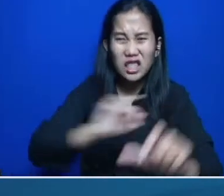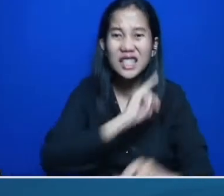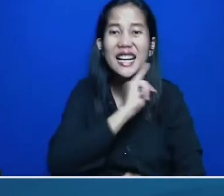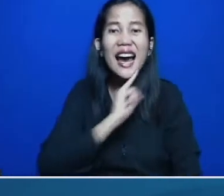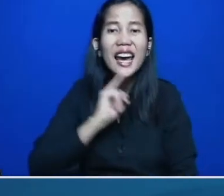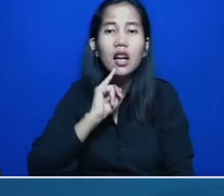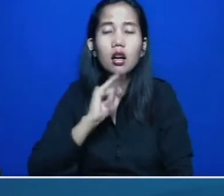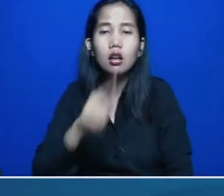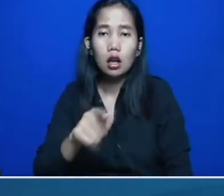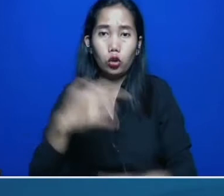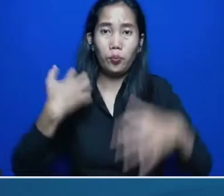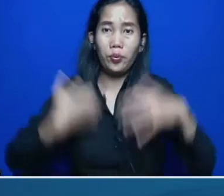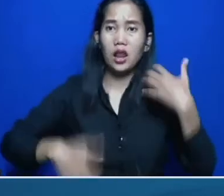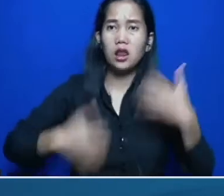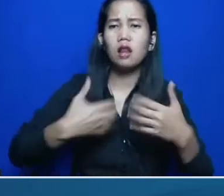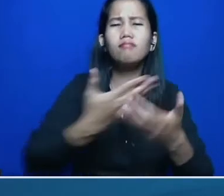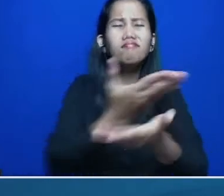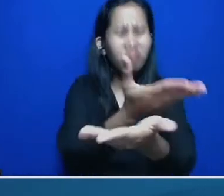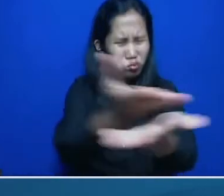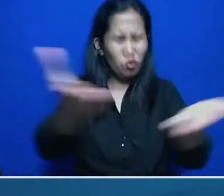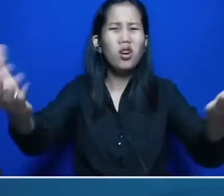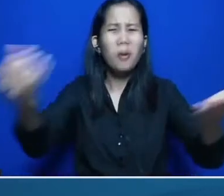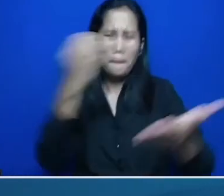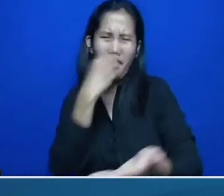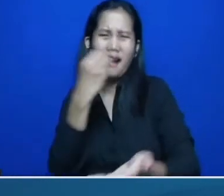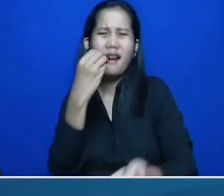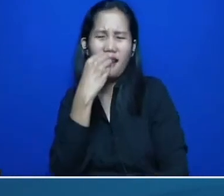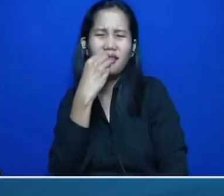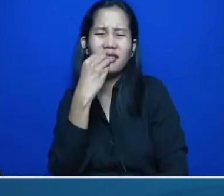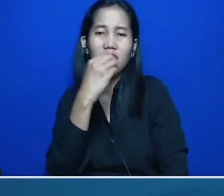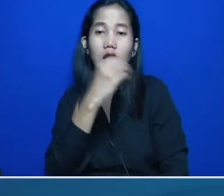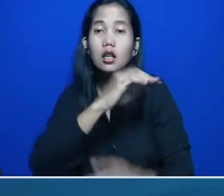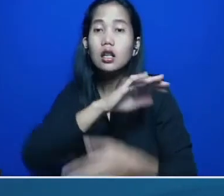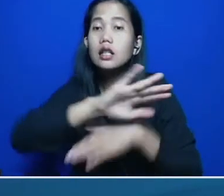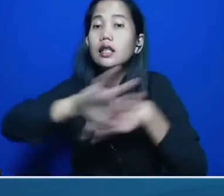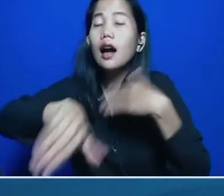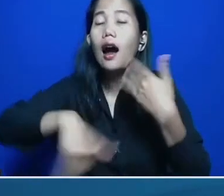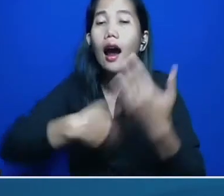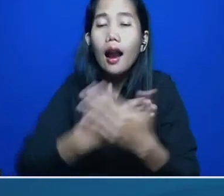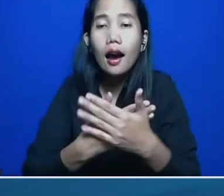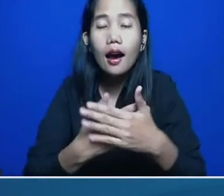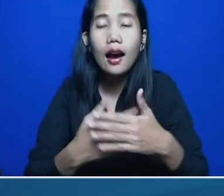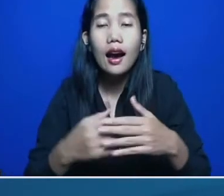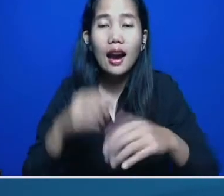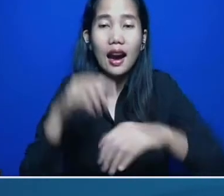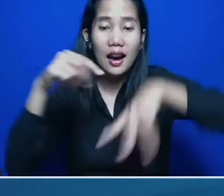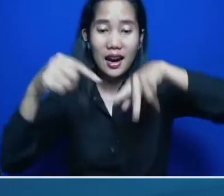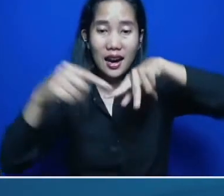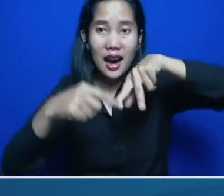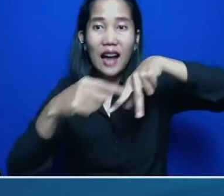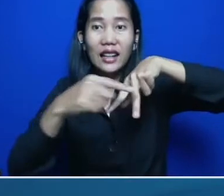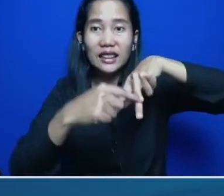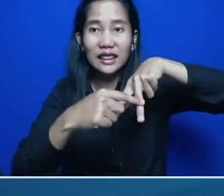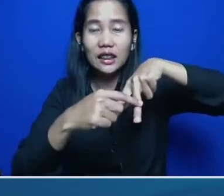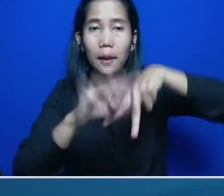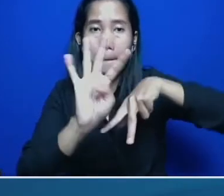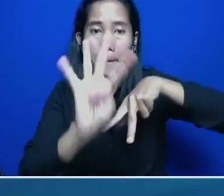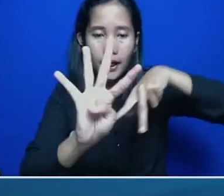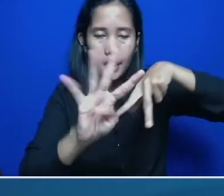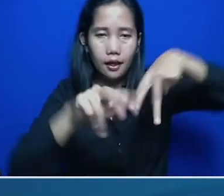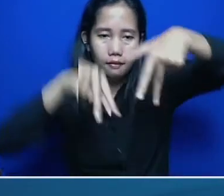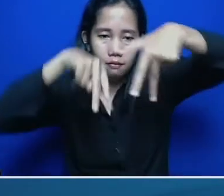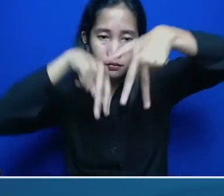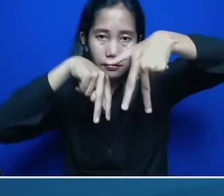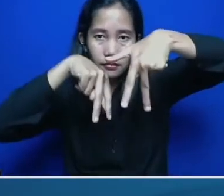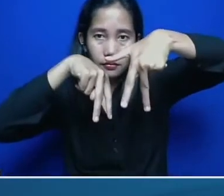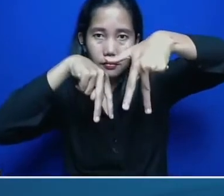berkaki empat yang ada di atas bumi kita teliti satu-satu ya bapak ibu saudara sekalian binatang dari